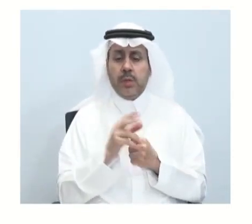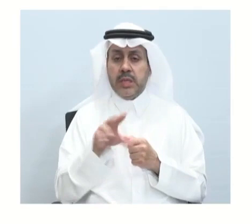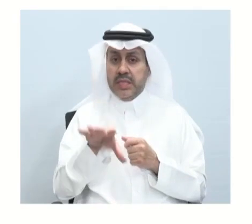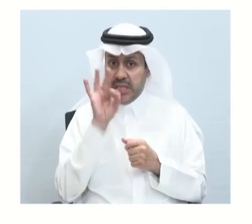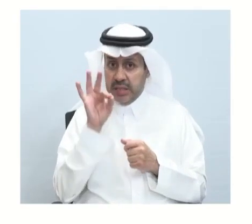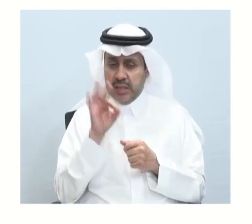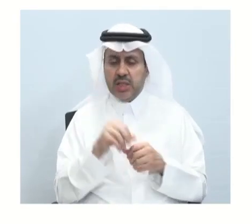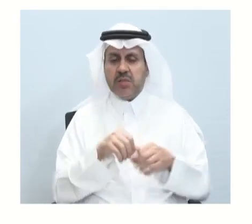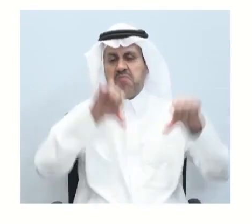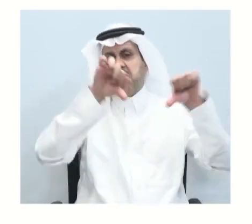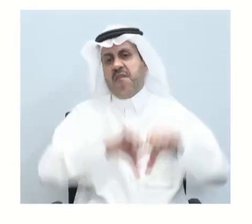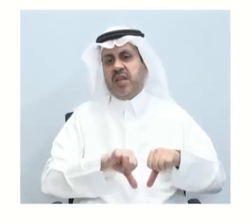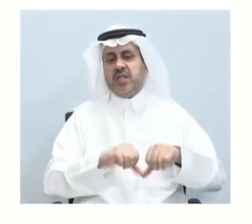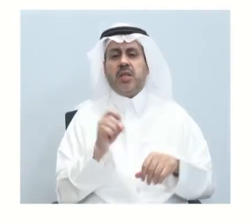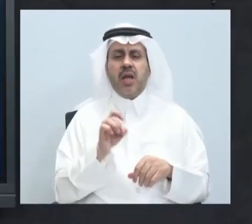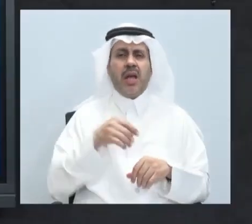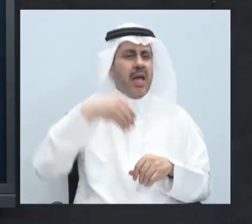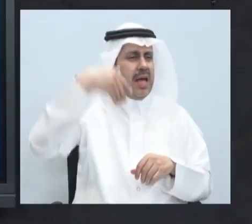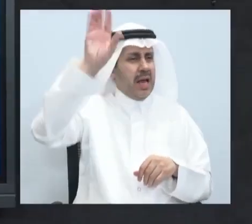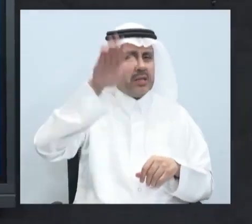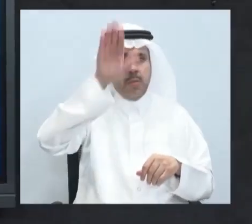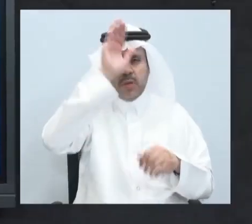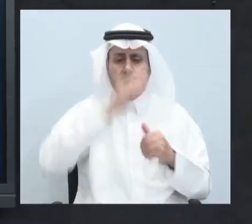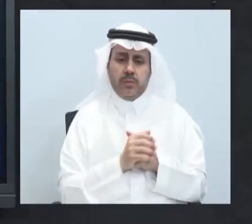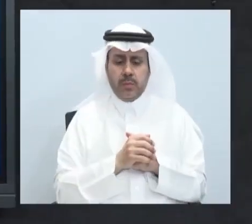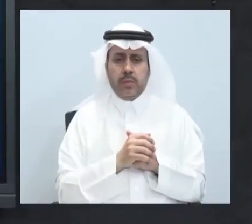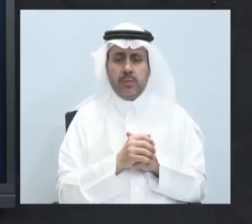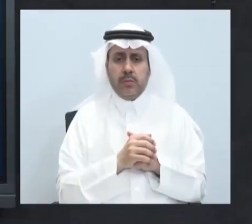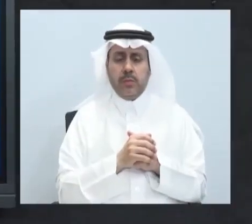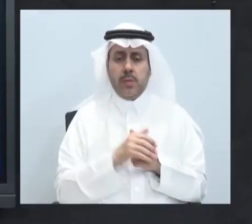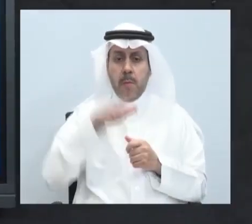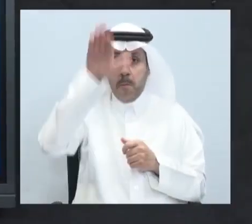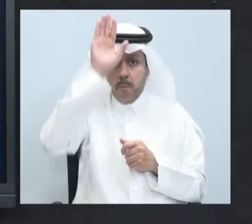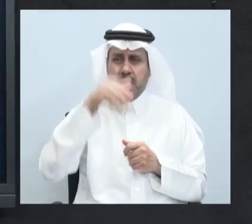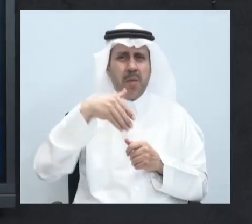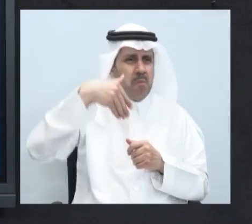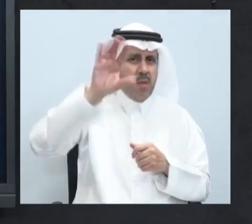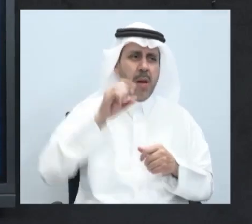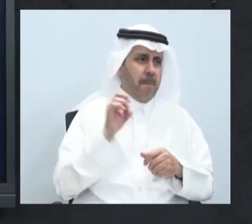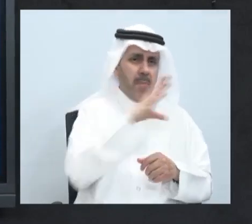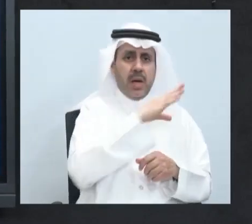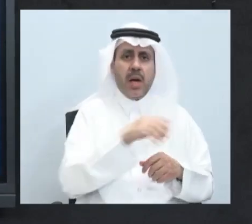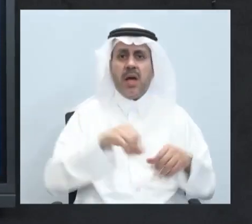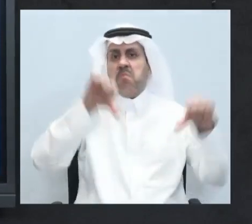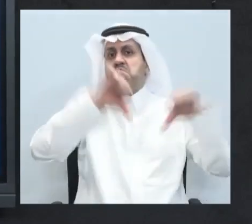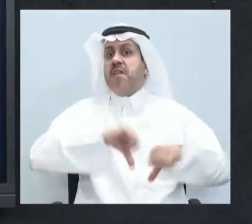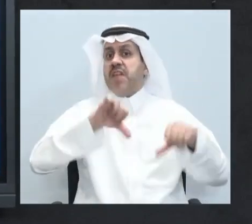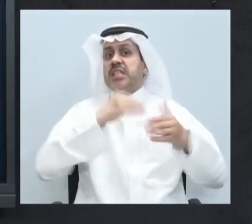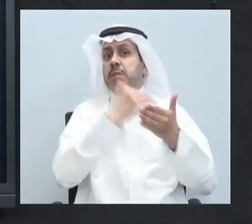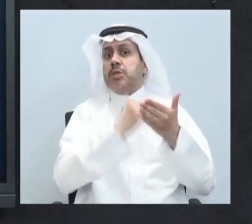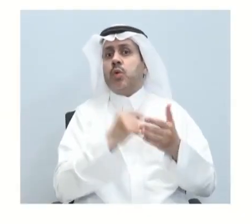الخروج على ولي الامر نذكر بعضها والباقي اكملوه انتم كذلك اخواني واخواتي كما في الكتاب من هذه المفاسد